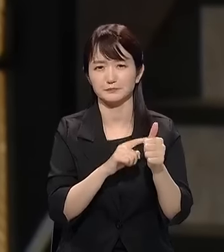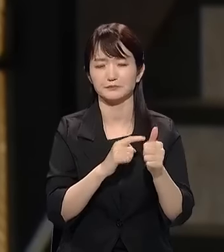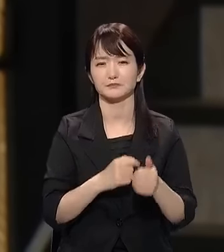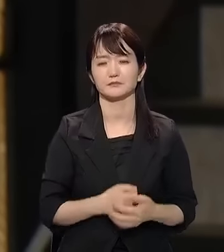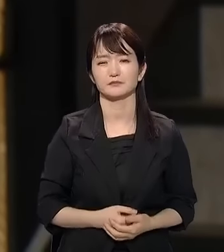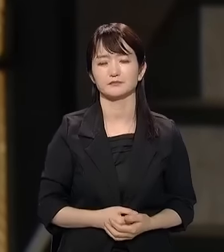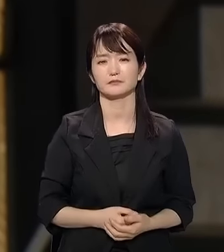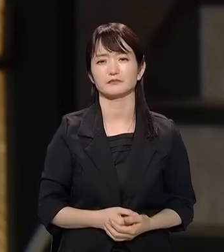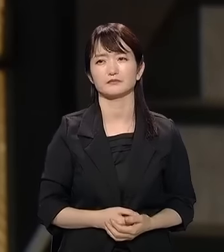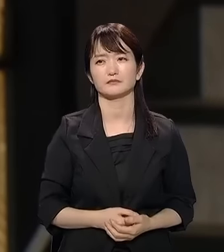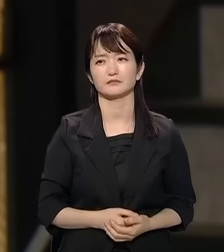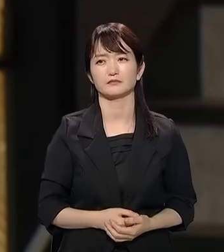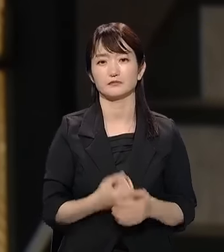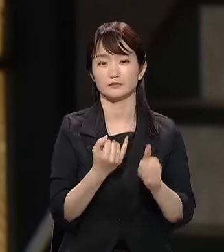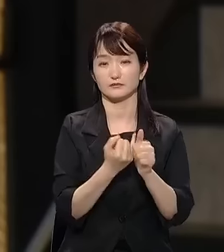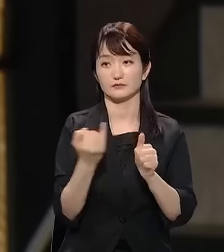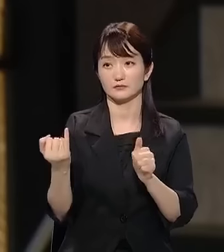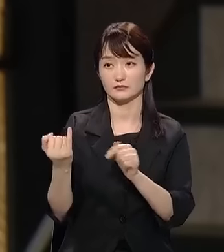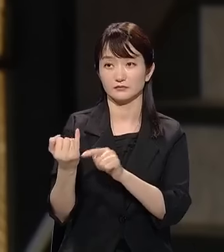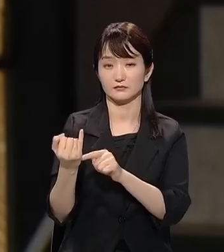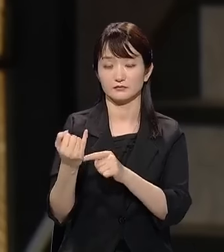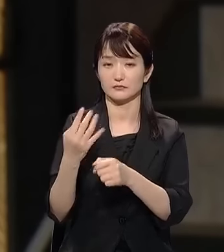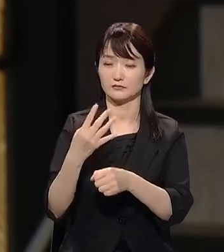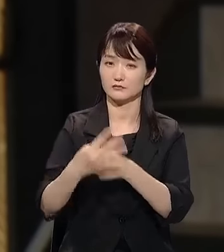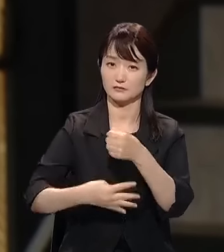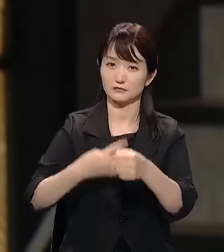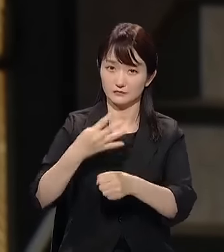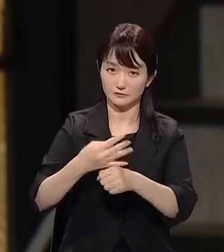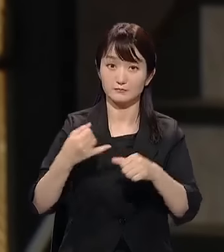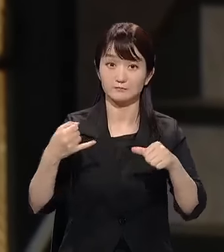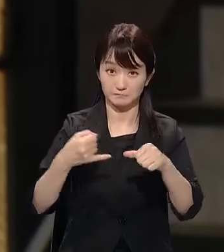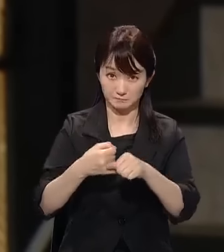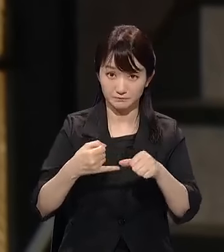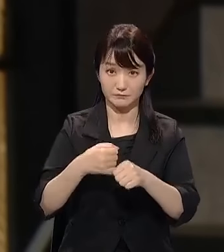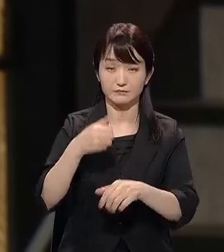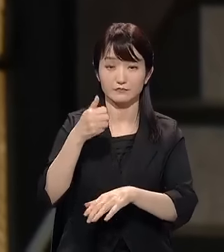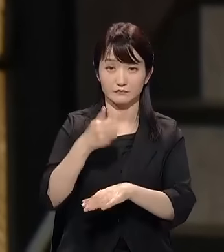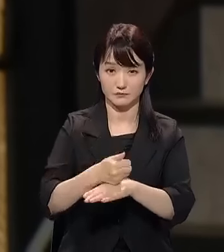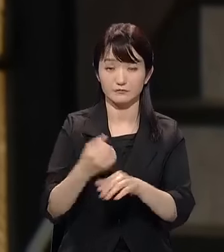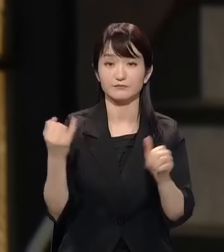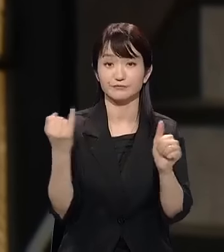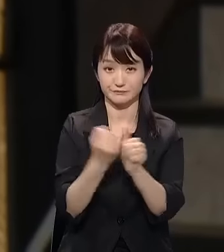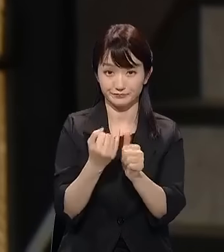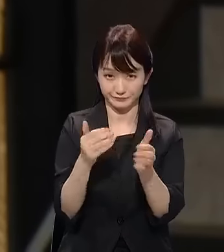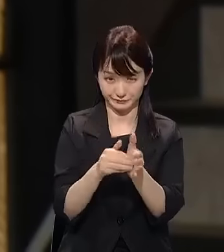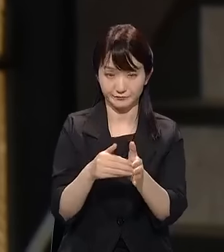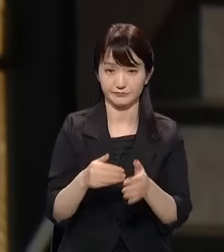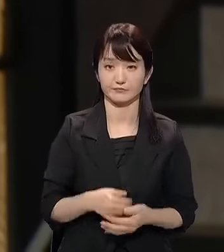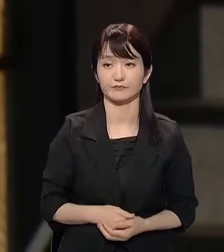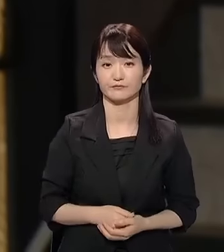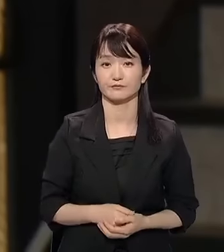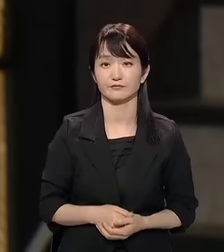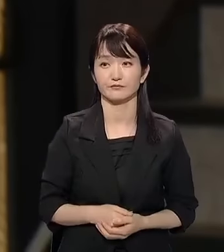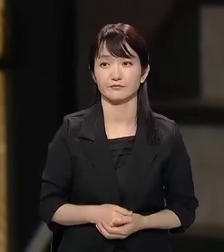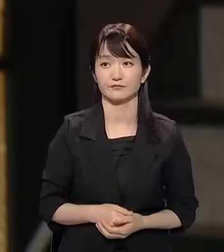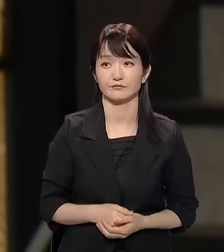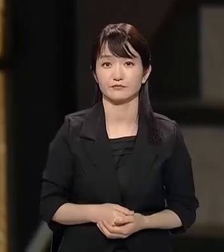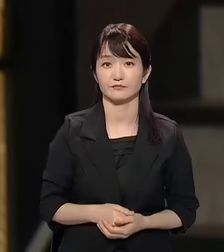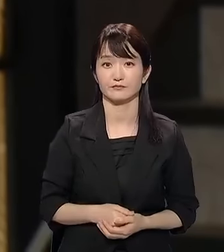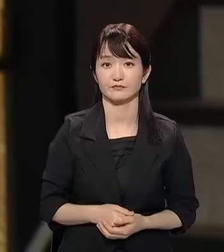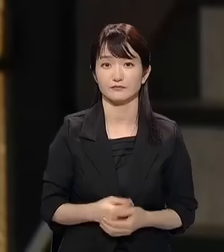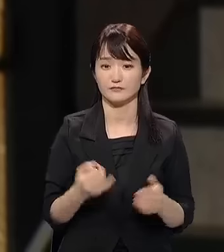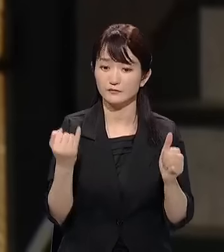사실 이제이 그 아내와도 한 4년을 연애를 하다가 결혼을 갖다 하게 됐는데 결혼식